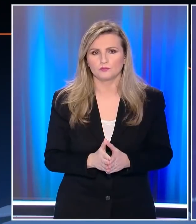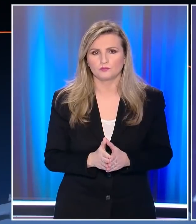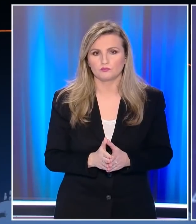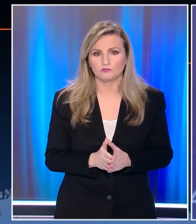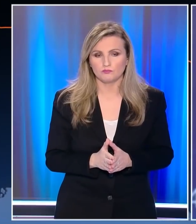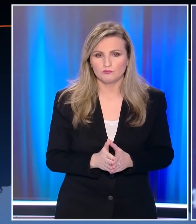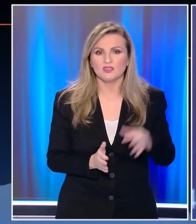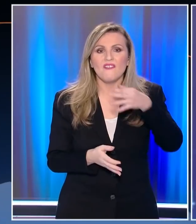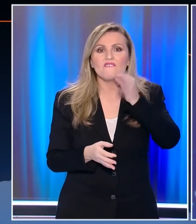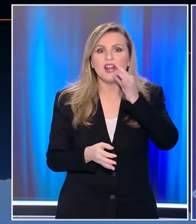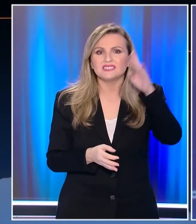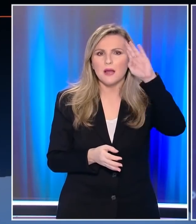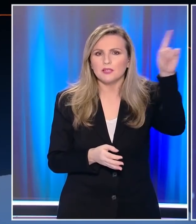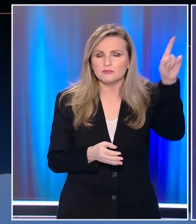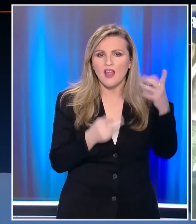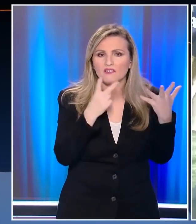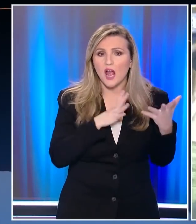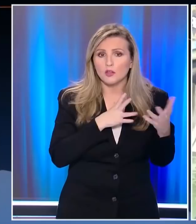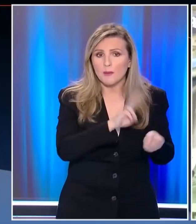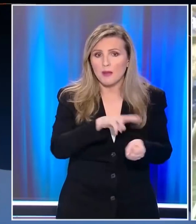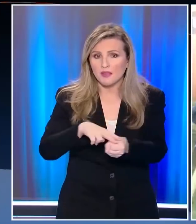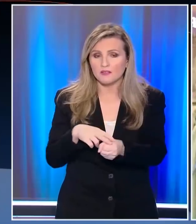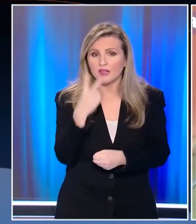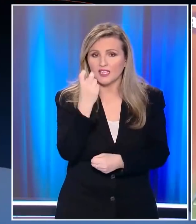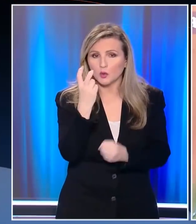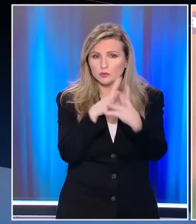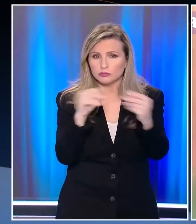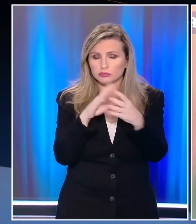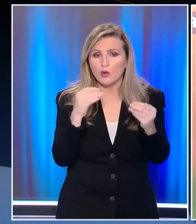Τουλάχιστον 7 άνθρωποι έχασαν τη ζωή τους και 20 αγνοούνται μετά την